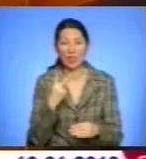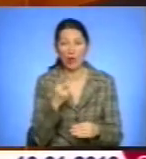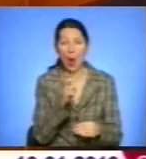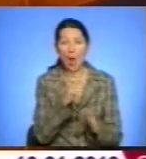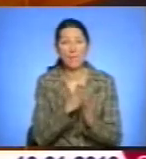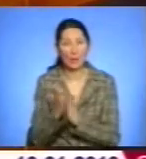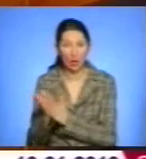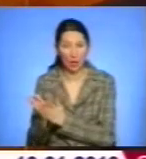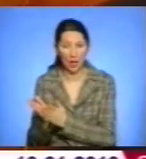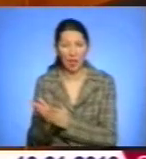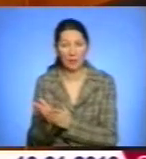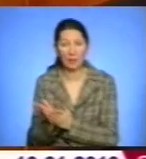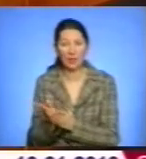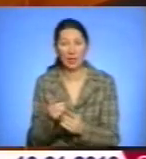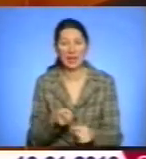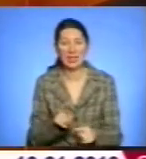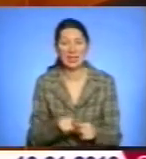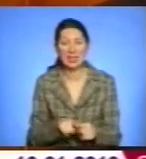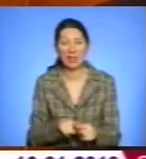бібліотек. Це